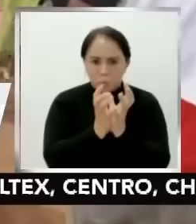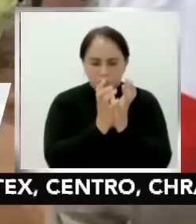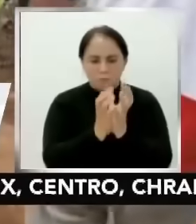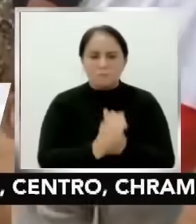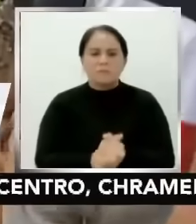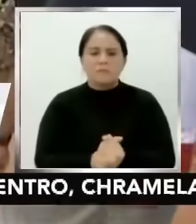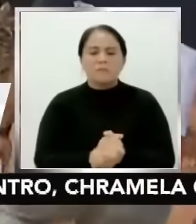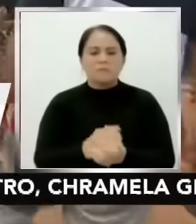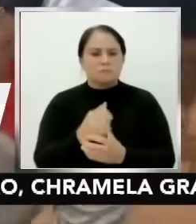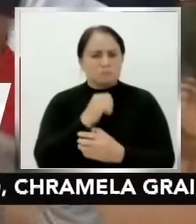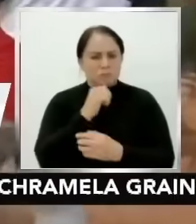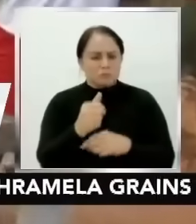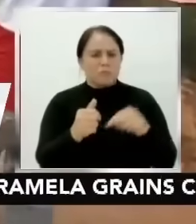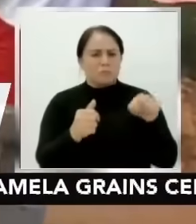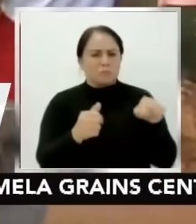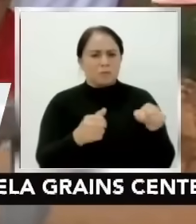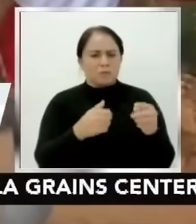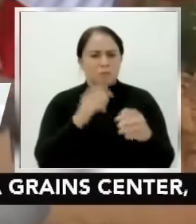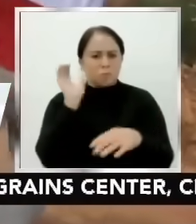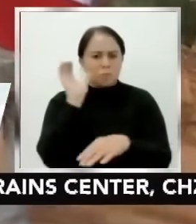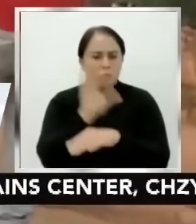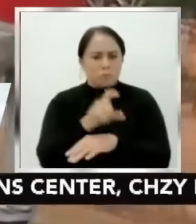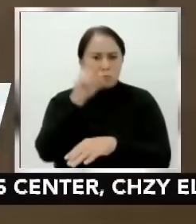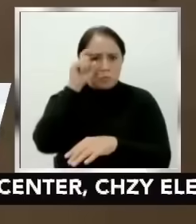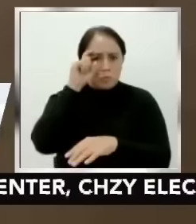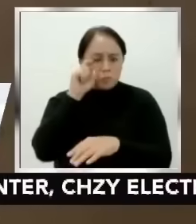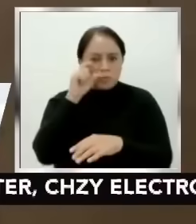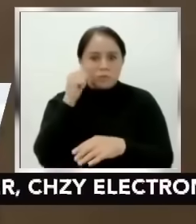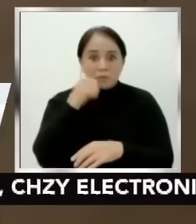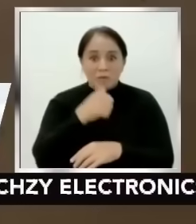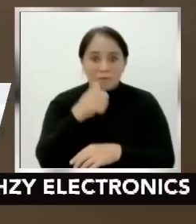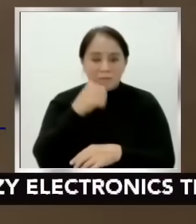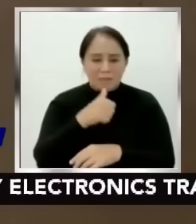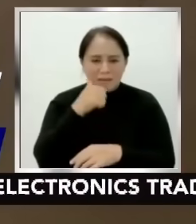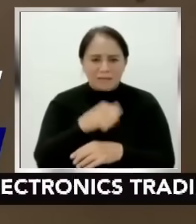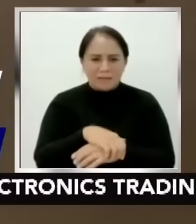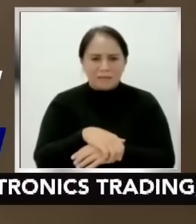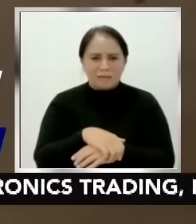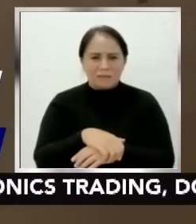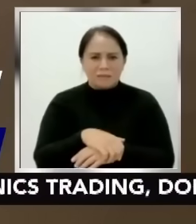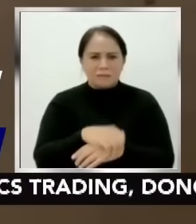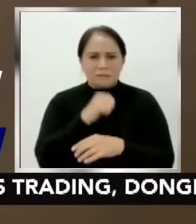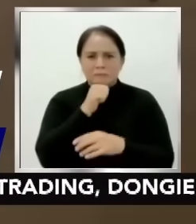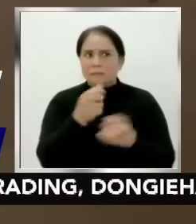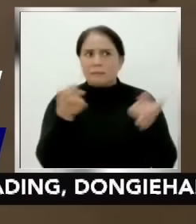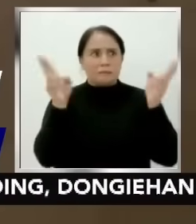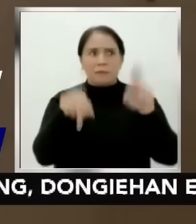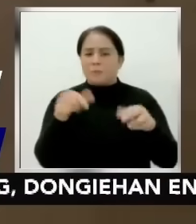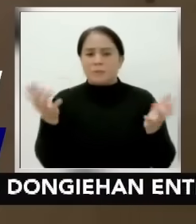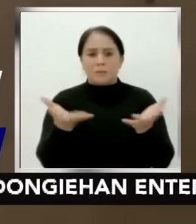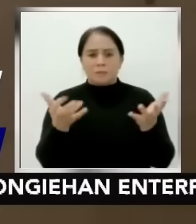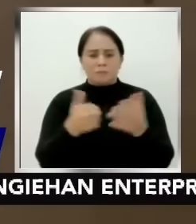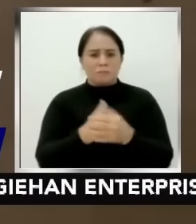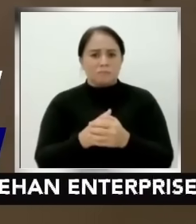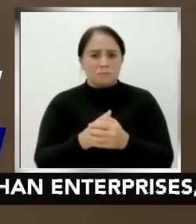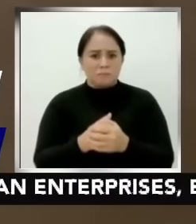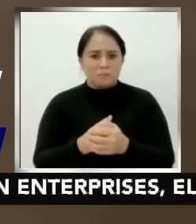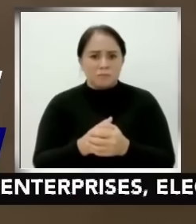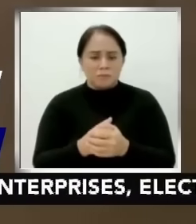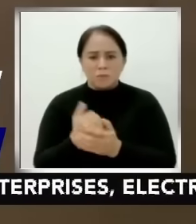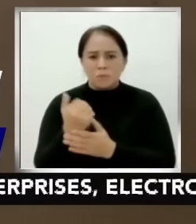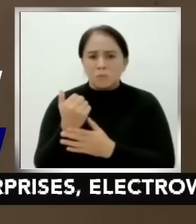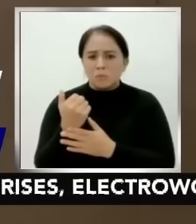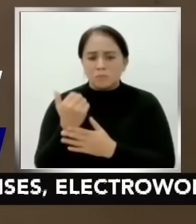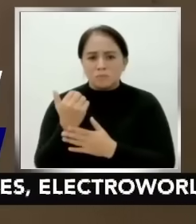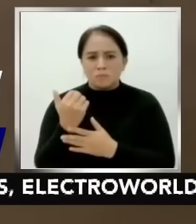ang sapilitang pakikipagtalik sa mga babae. Hindi yan ang nangyayari dito. Kasi bakit?